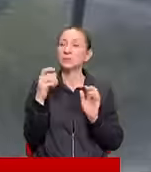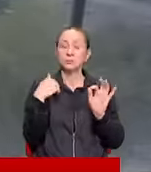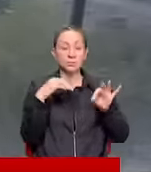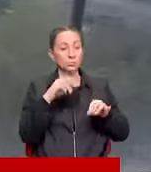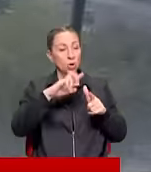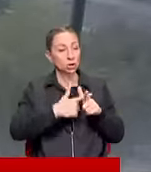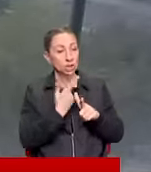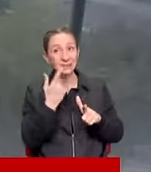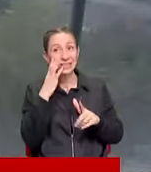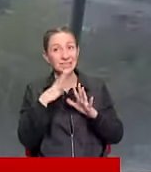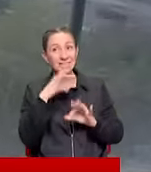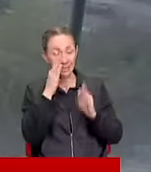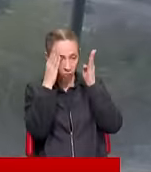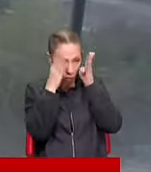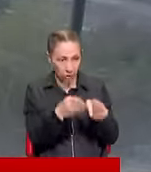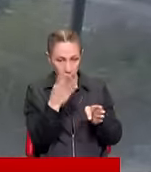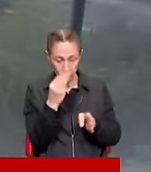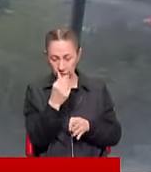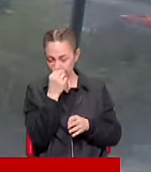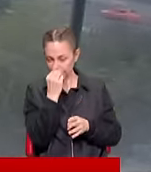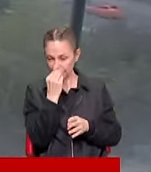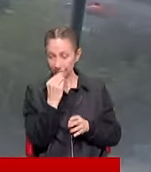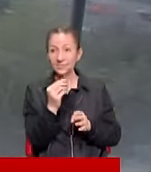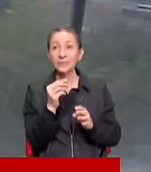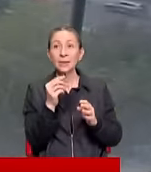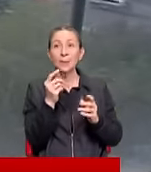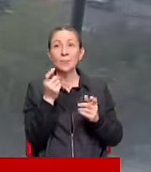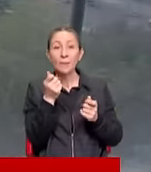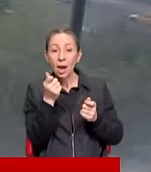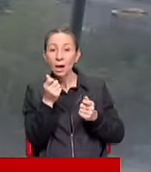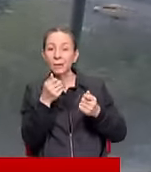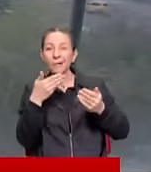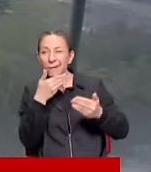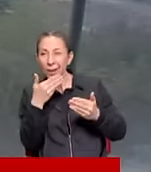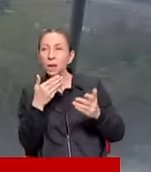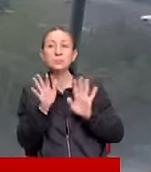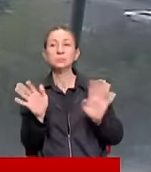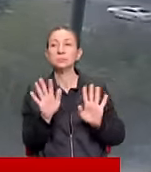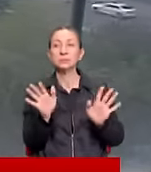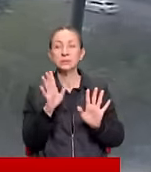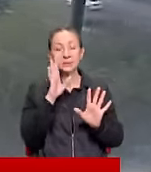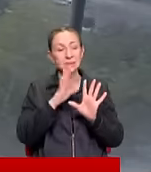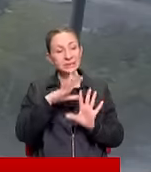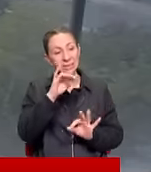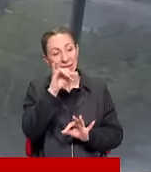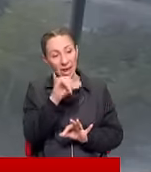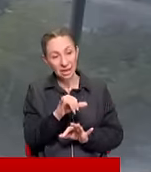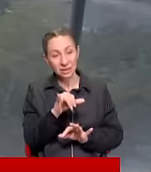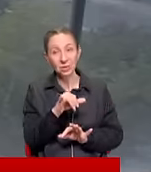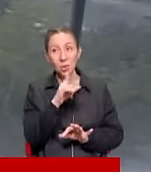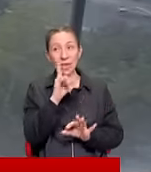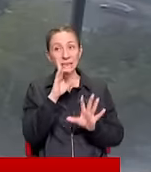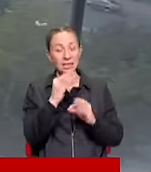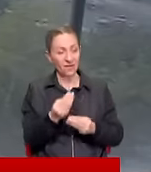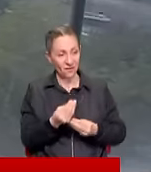bütün projelerimiz insan odaklı olacak. Rantın değil, insanın hakkının o